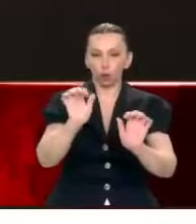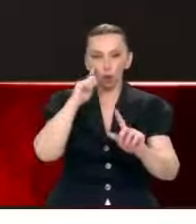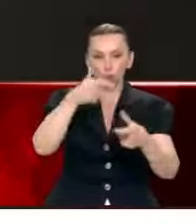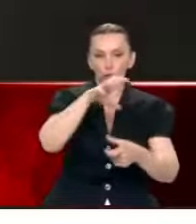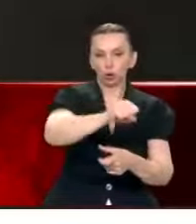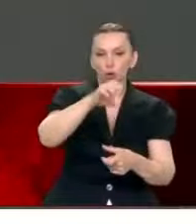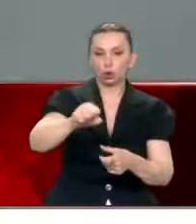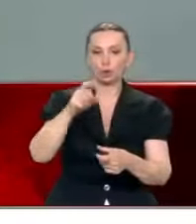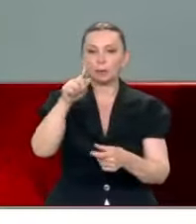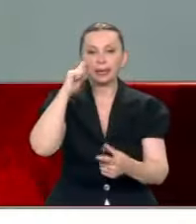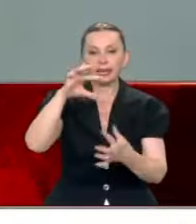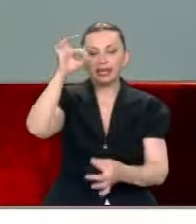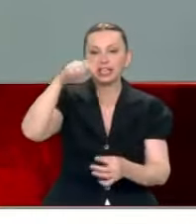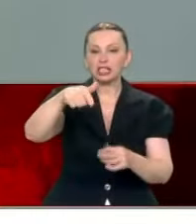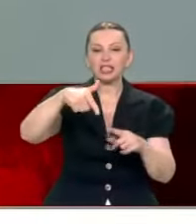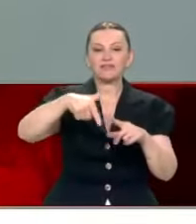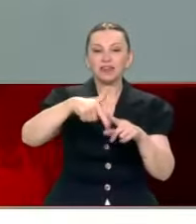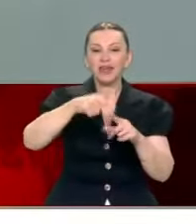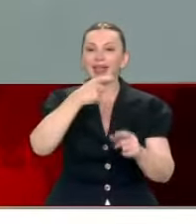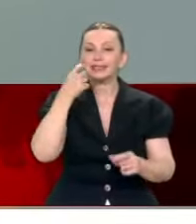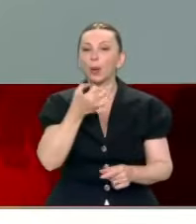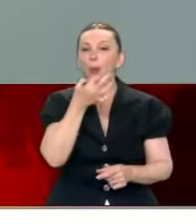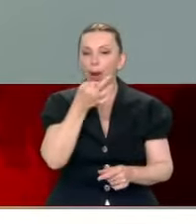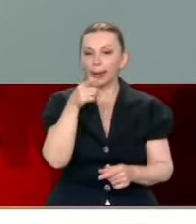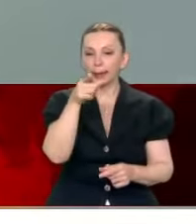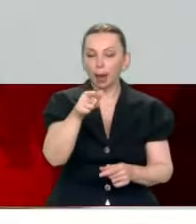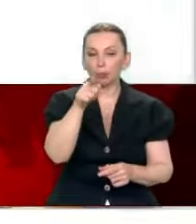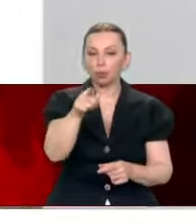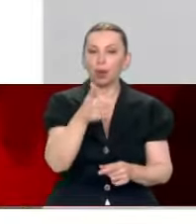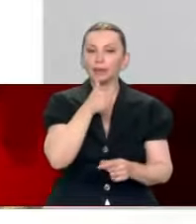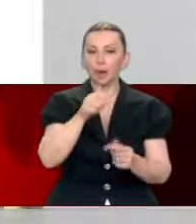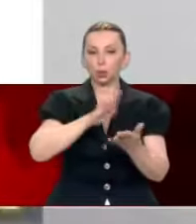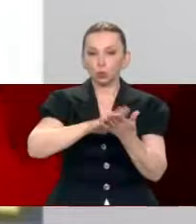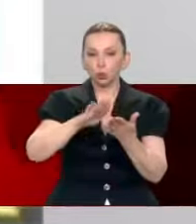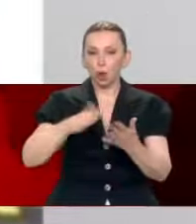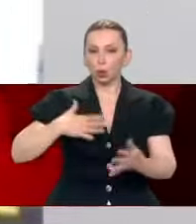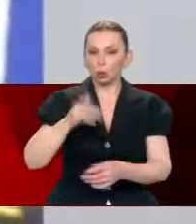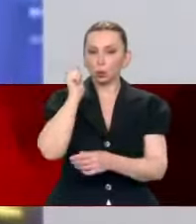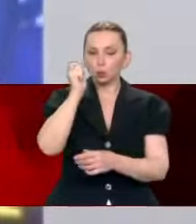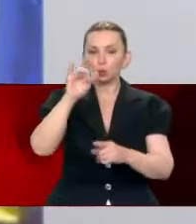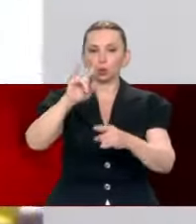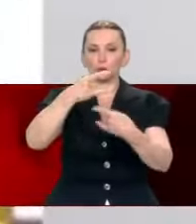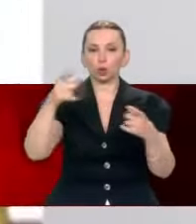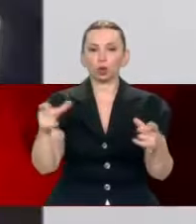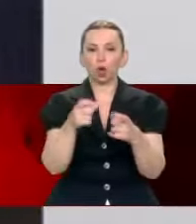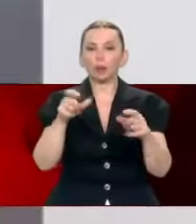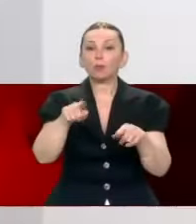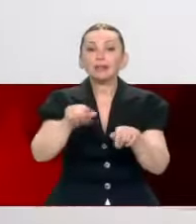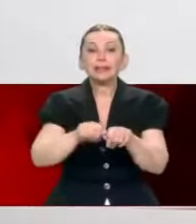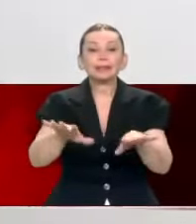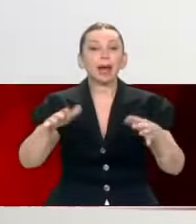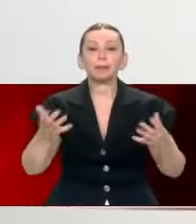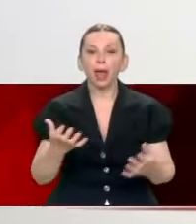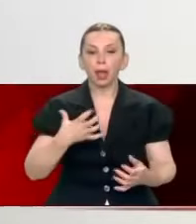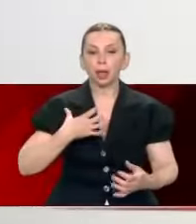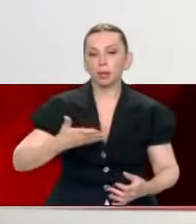alınan zanlılardan biri de FIFA kokartlı eski hakem Bülent Demirlek. Demirlek düzenlenen seminerler ve Zoom toplantılarında sistemi anlatıyordu. Ben